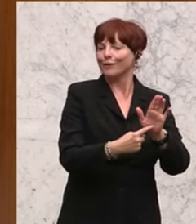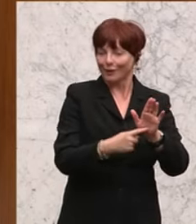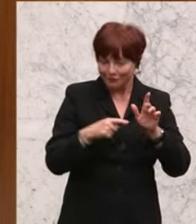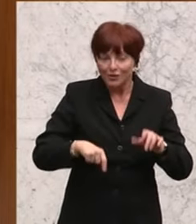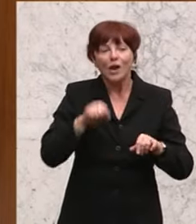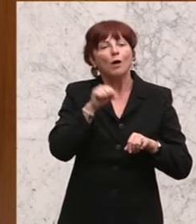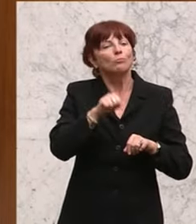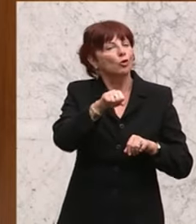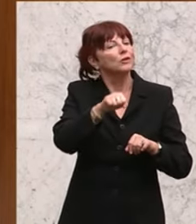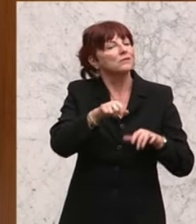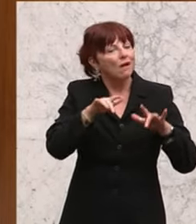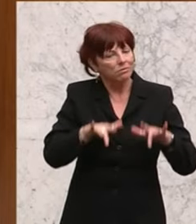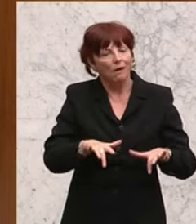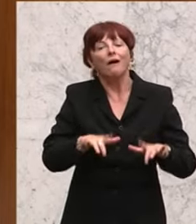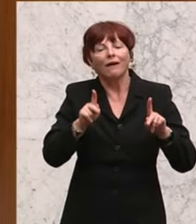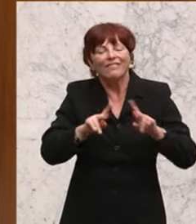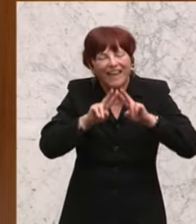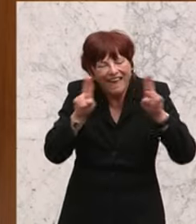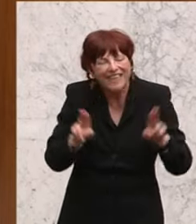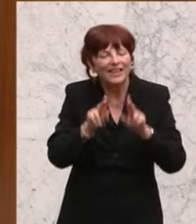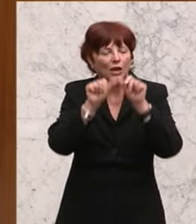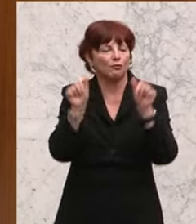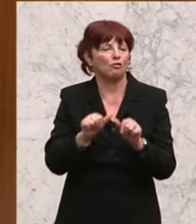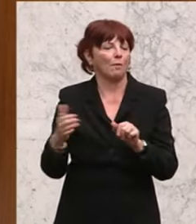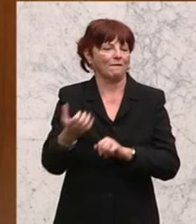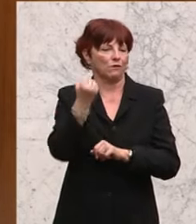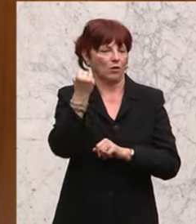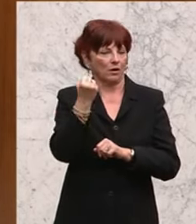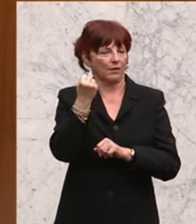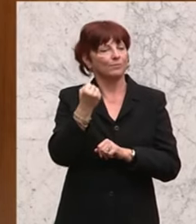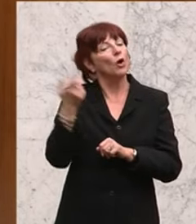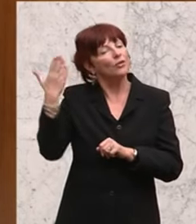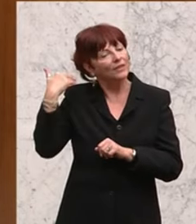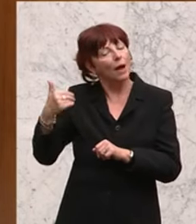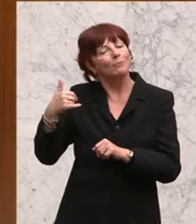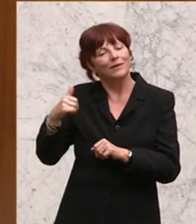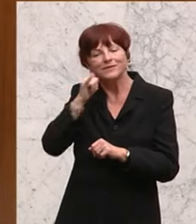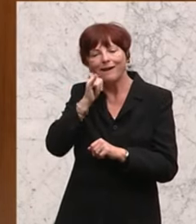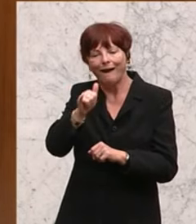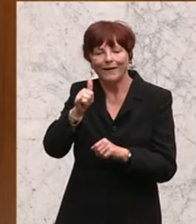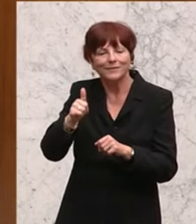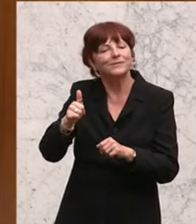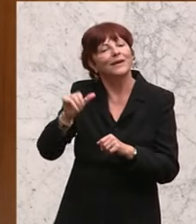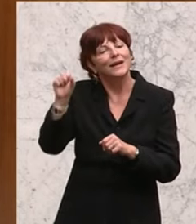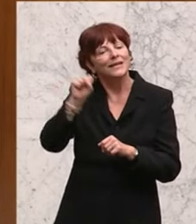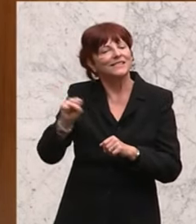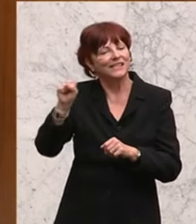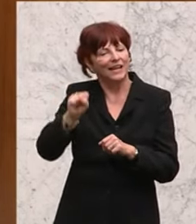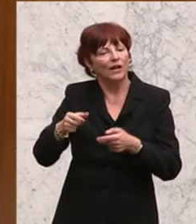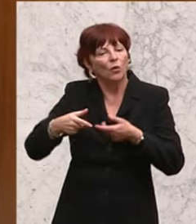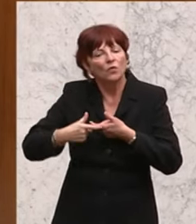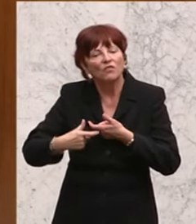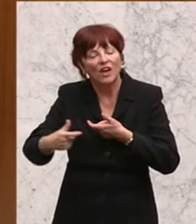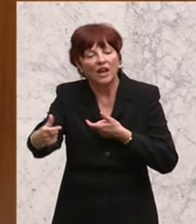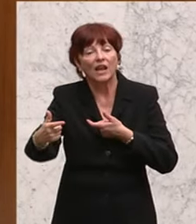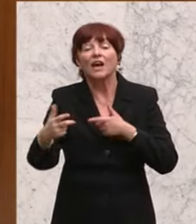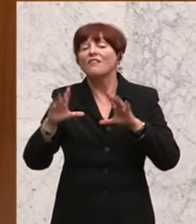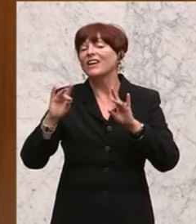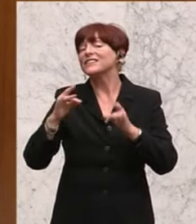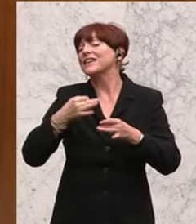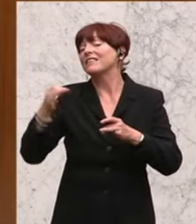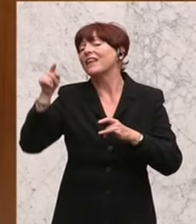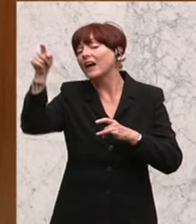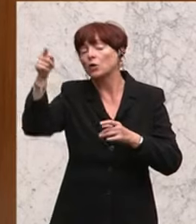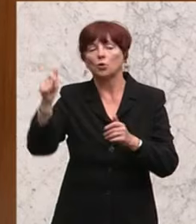ähnliche Erfolgsgeschichten zu schreiben. Und bei dieser Reise in das Silicon Valley ist in diesen 10 Tagen, die wir dort mit unseren Partnern verbracht